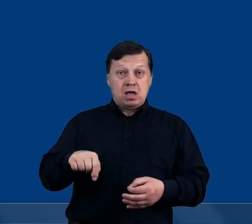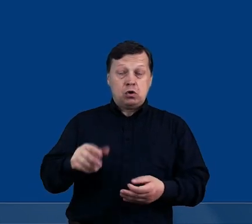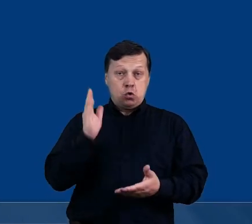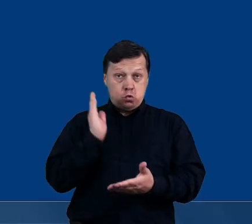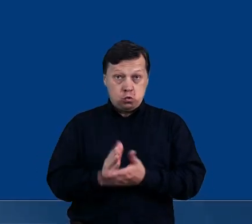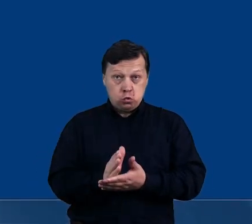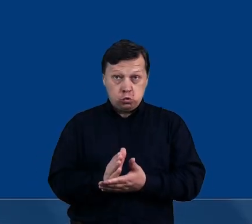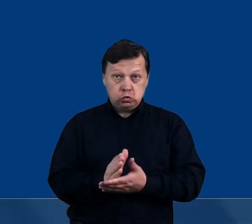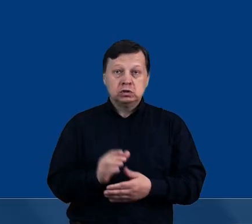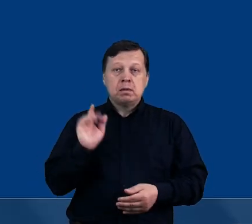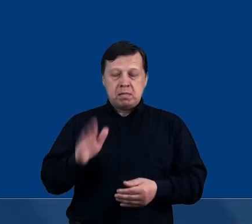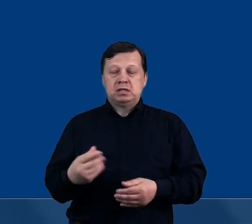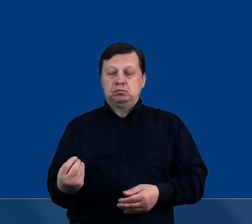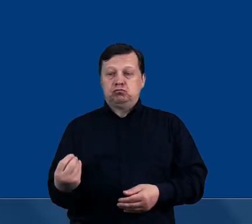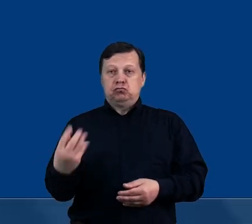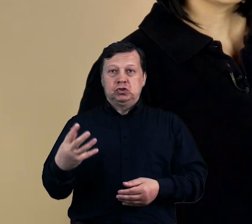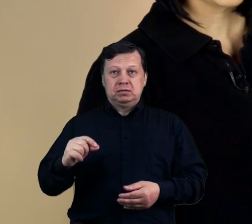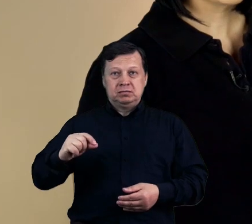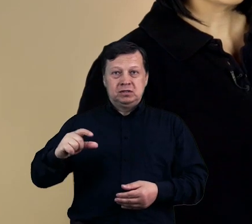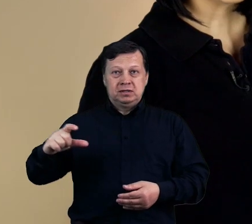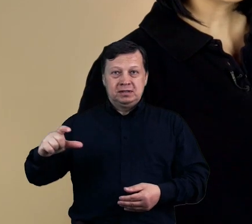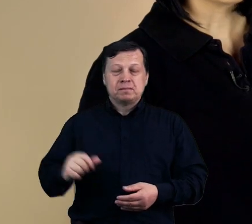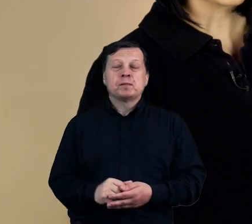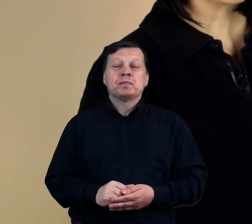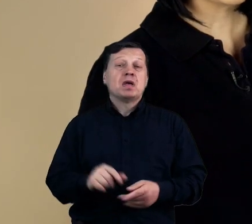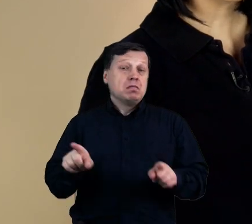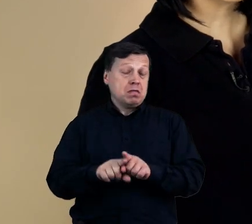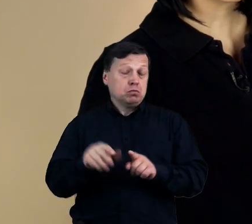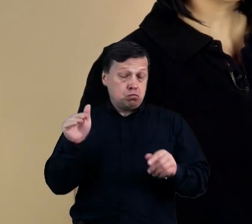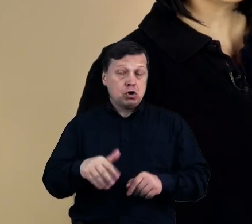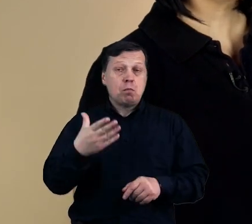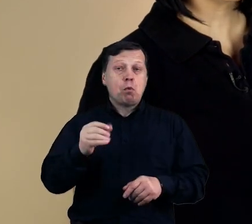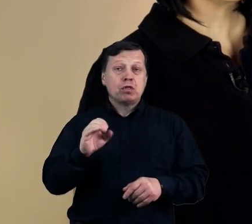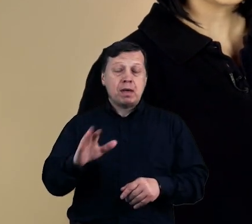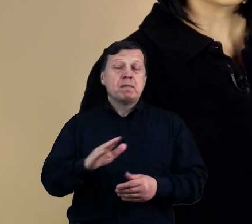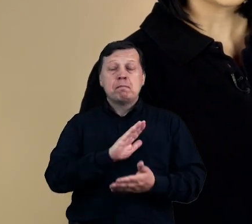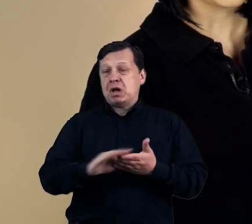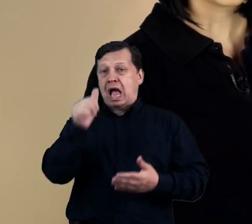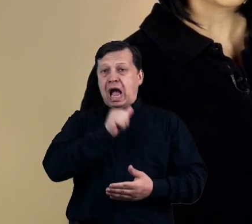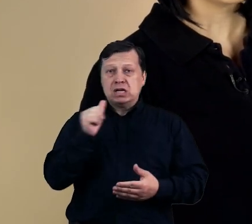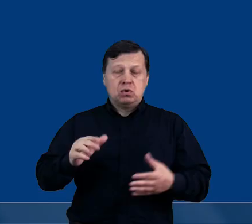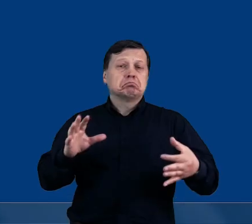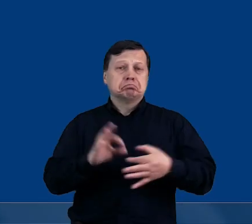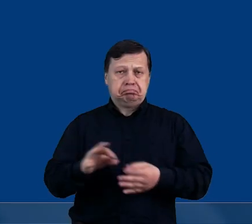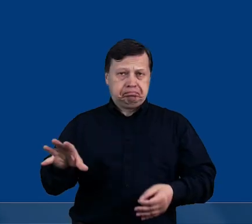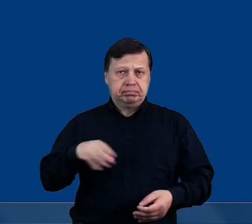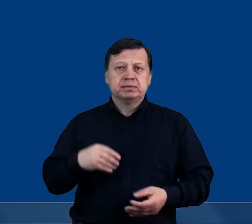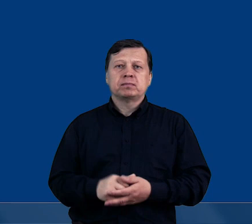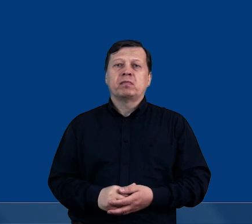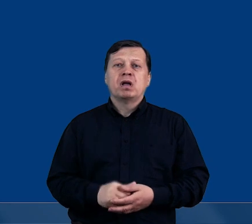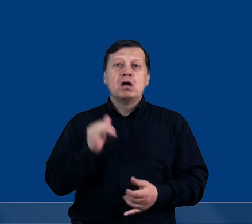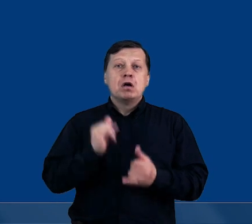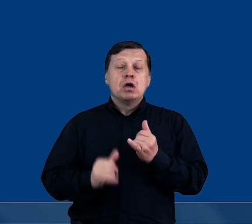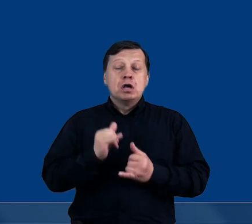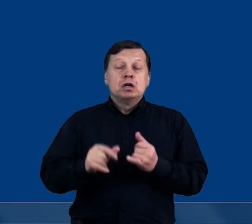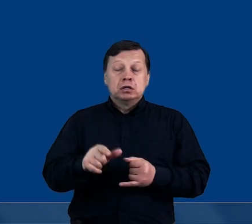dolnym rogu pojawi się odpowiednia ikonka. Możesz również połączyć się z modemem bez wpisywania hasła. Jeśli pojawi